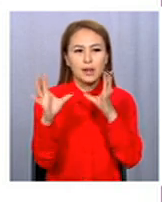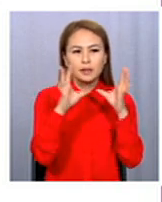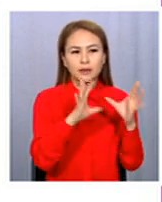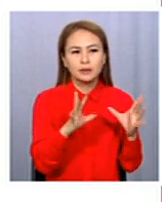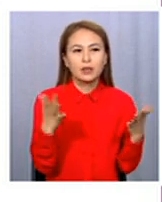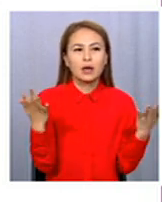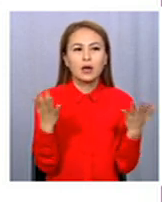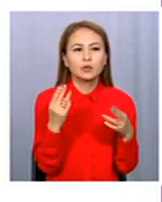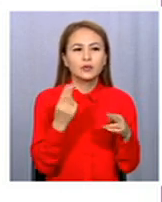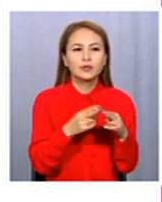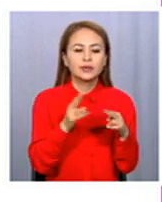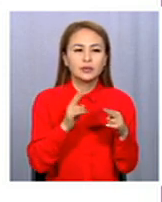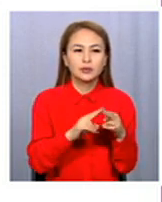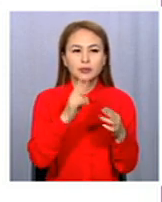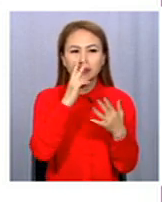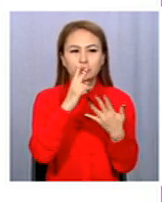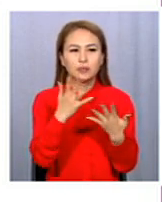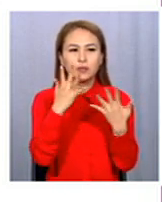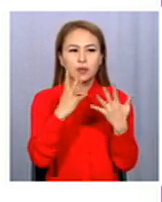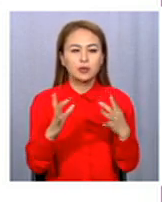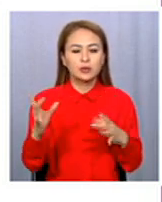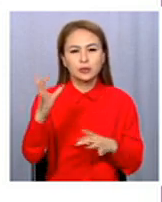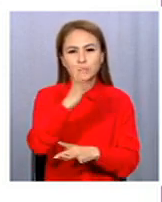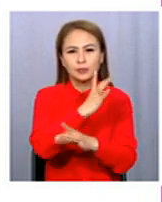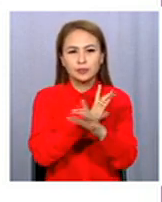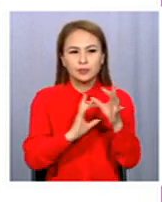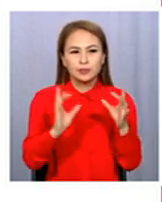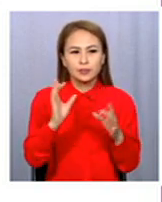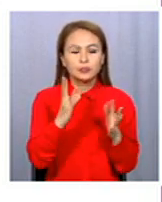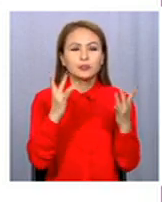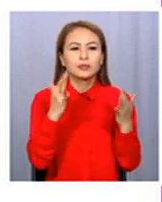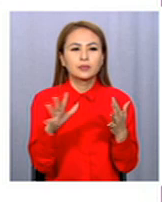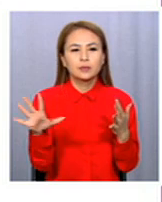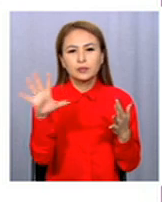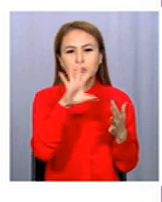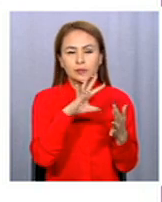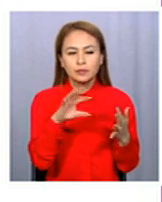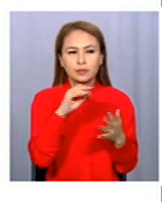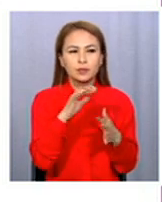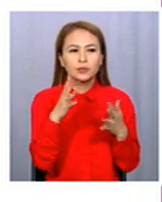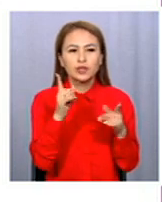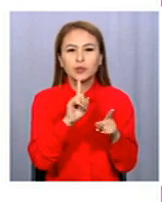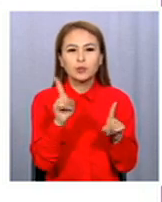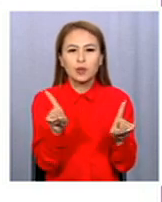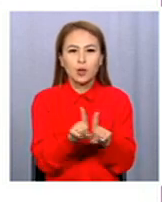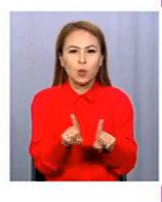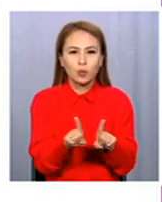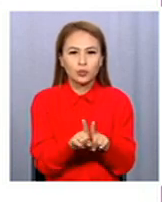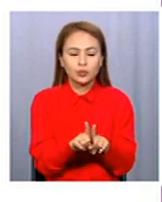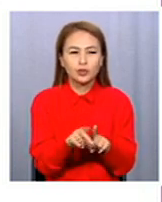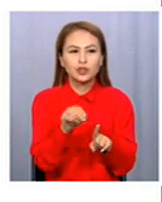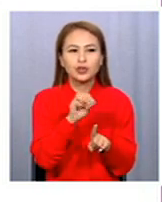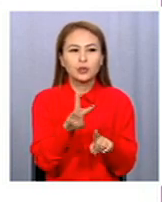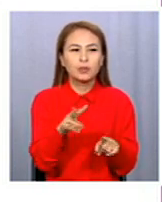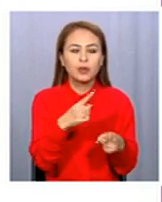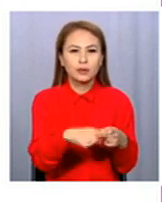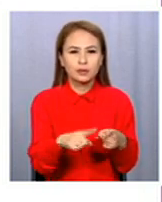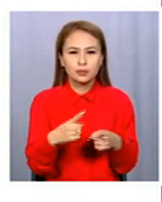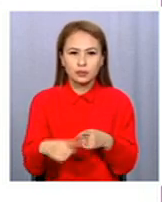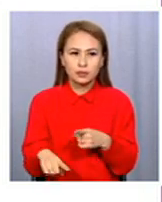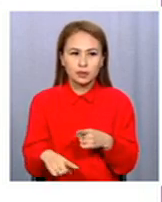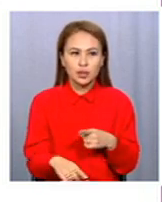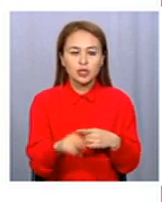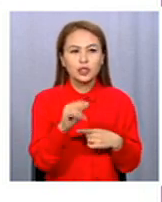которые вращаются вокруг Солнца. Сколько их? Чем они похожи? Чем отличаются?